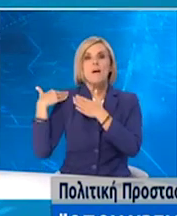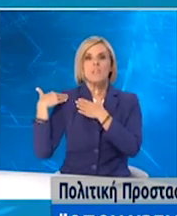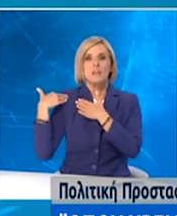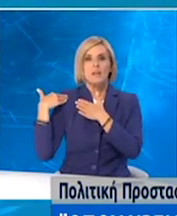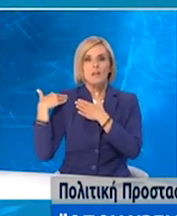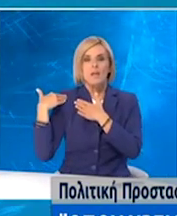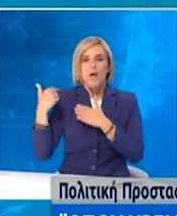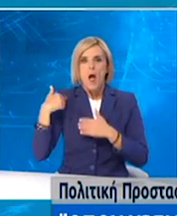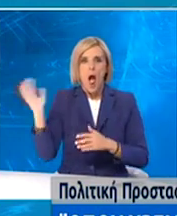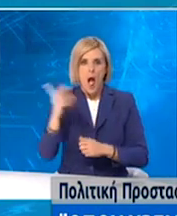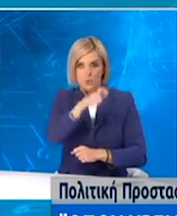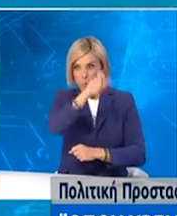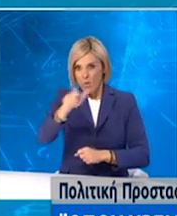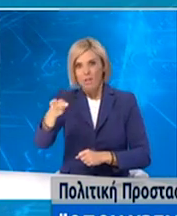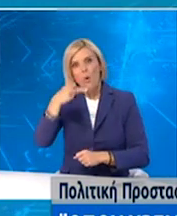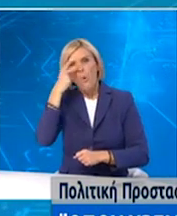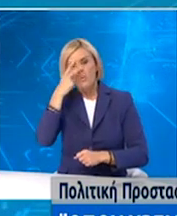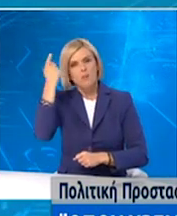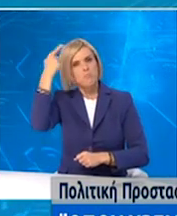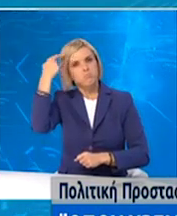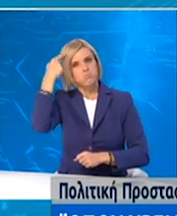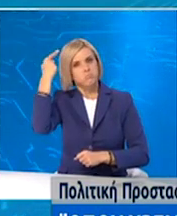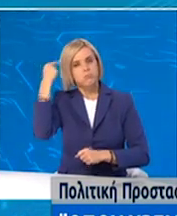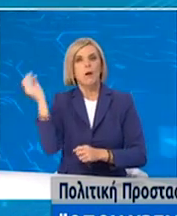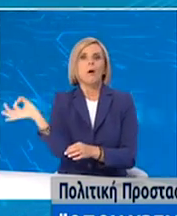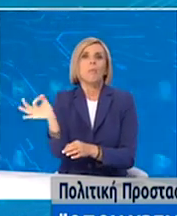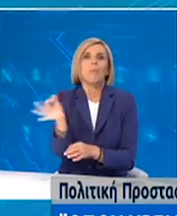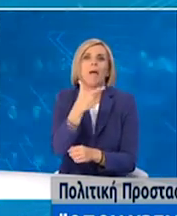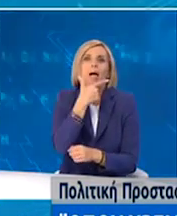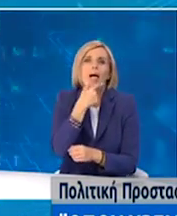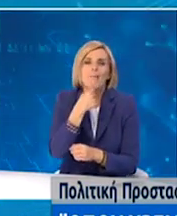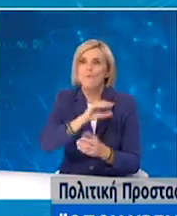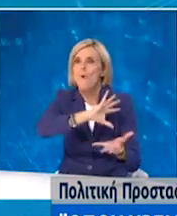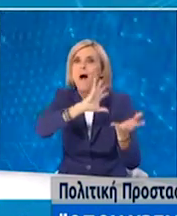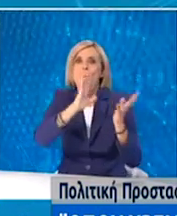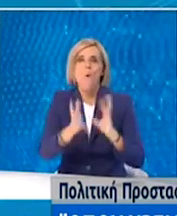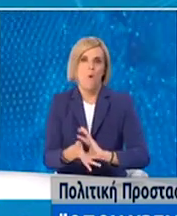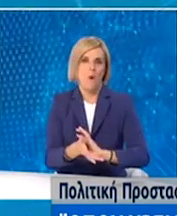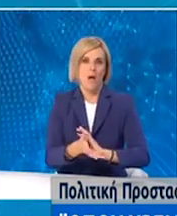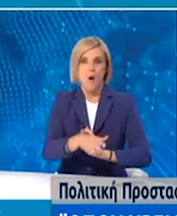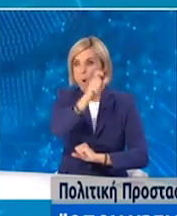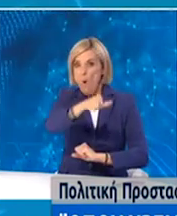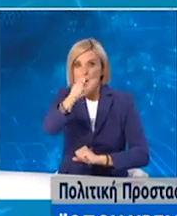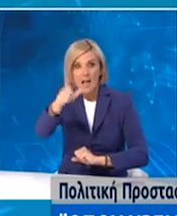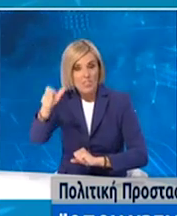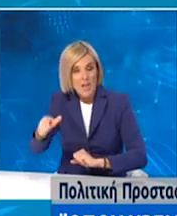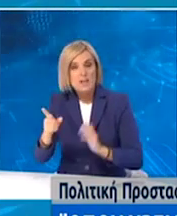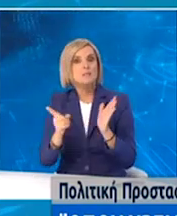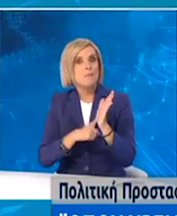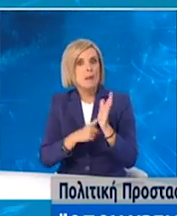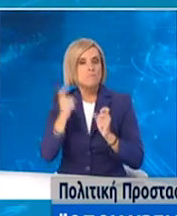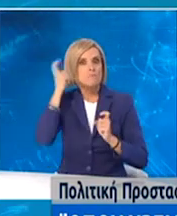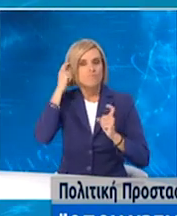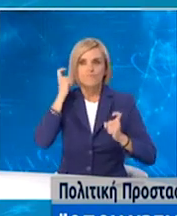χέρια μας. Αν ο καθένας από εμάς κάνει αυτό που πρέπει, αν ο καθένας από εμάς μεταφέρει αυτό το μήνυμα της